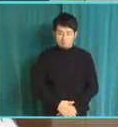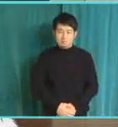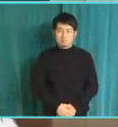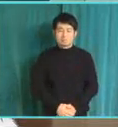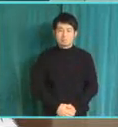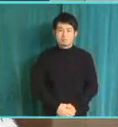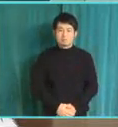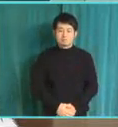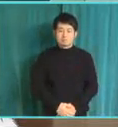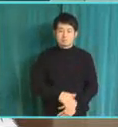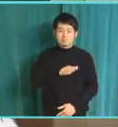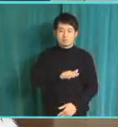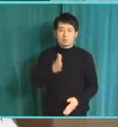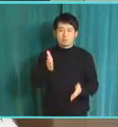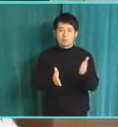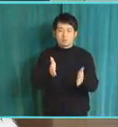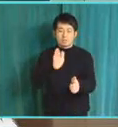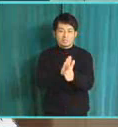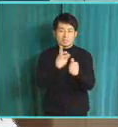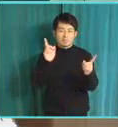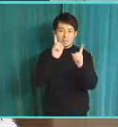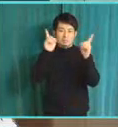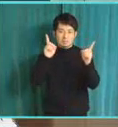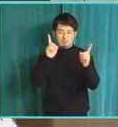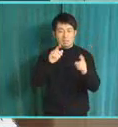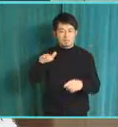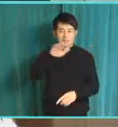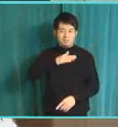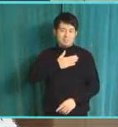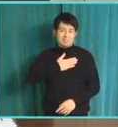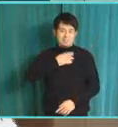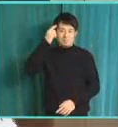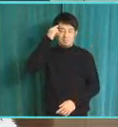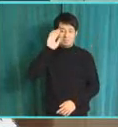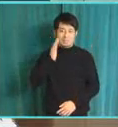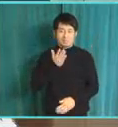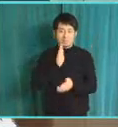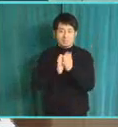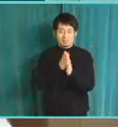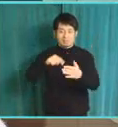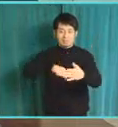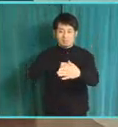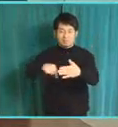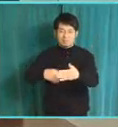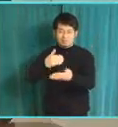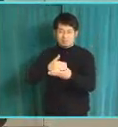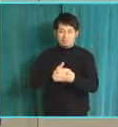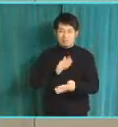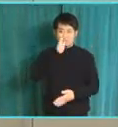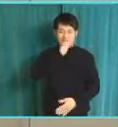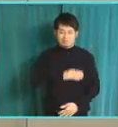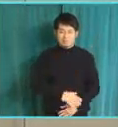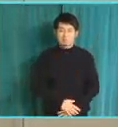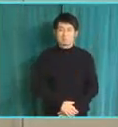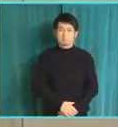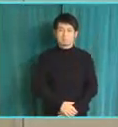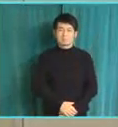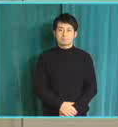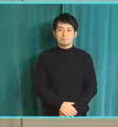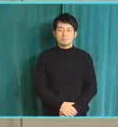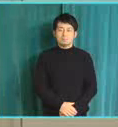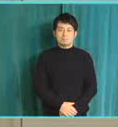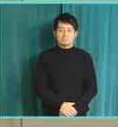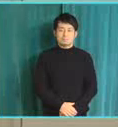この子育て支援フェスティバル、もうおなじみになってきているかと思うんですが、はい、改めてどんなイベントなのか教えてください。